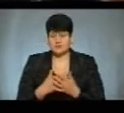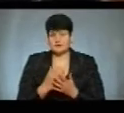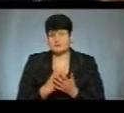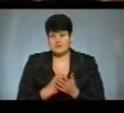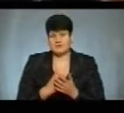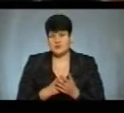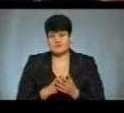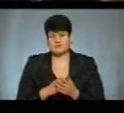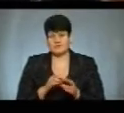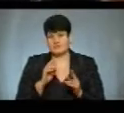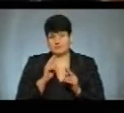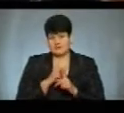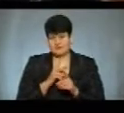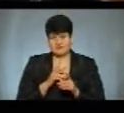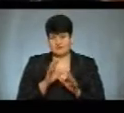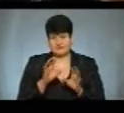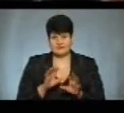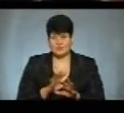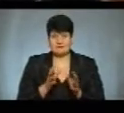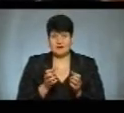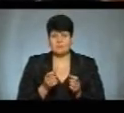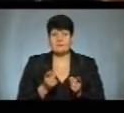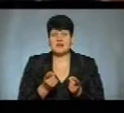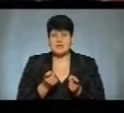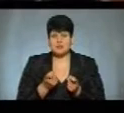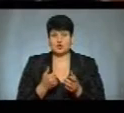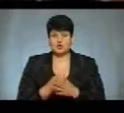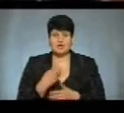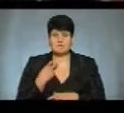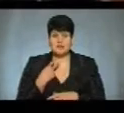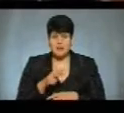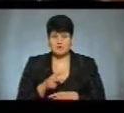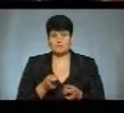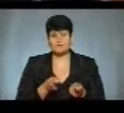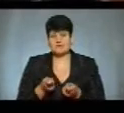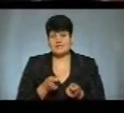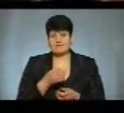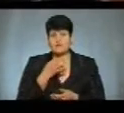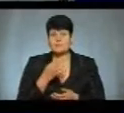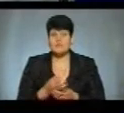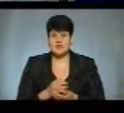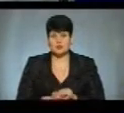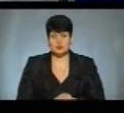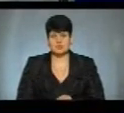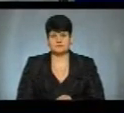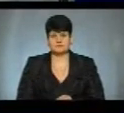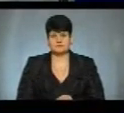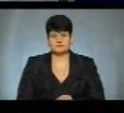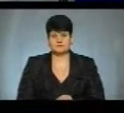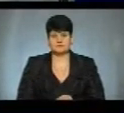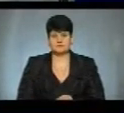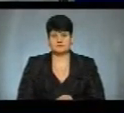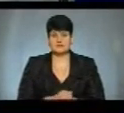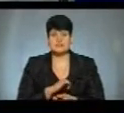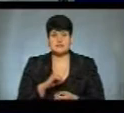які незаконно зберігаються, вони будуть притягнуті до кримінальної чи адміністративної відповідальності.